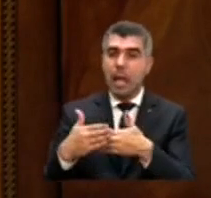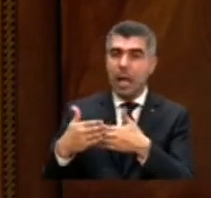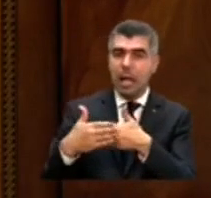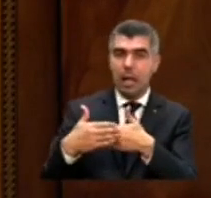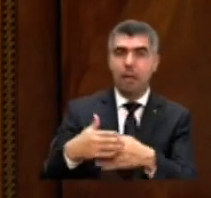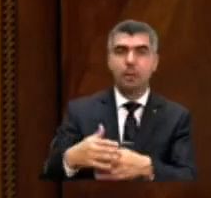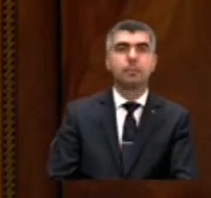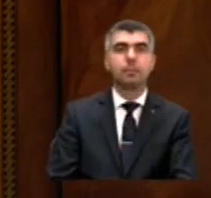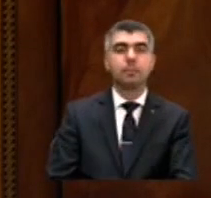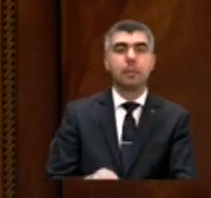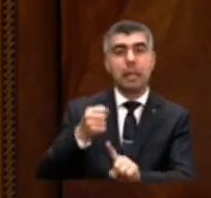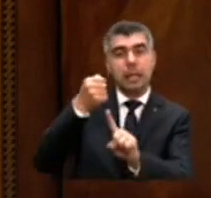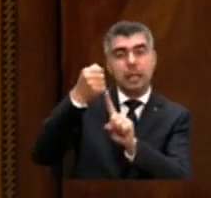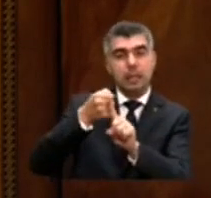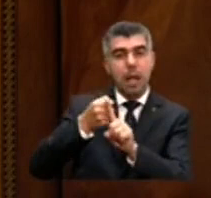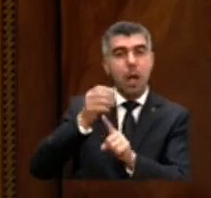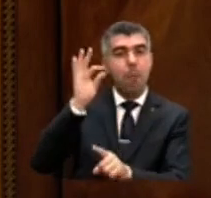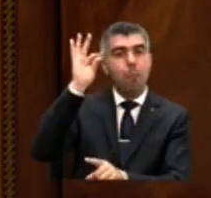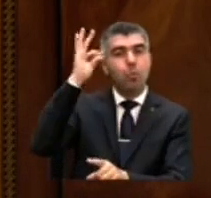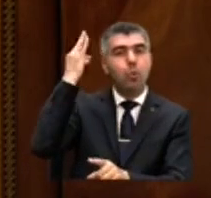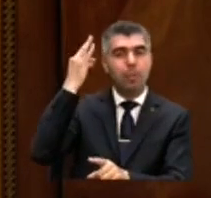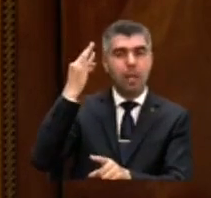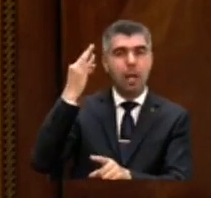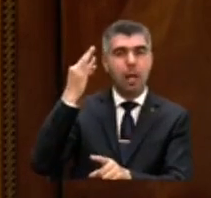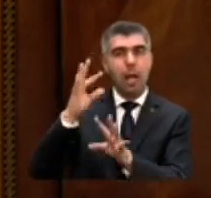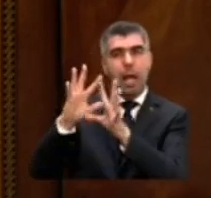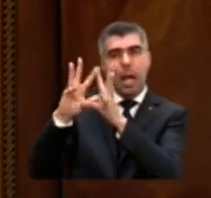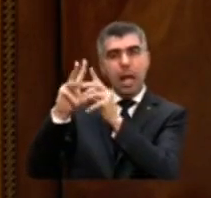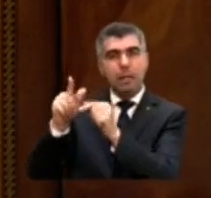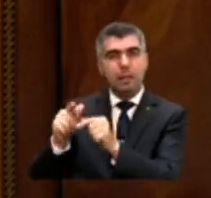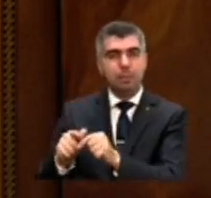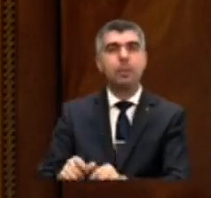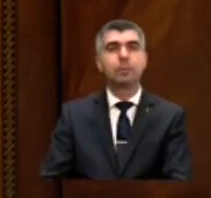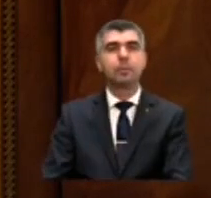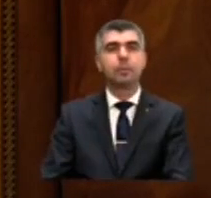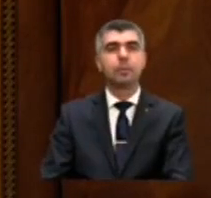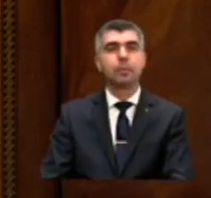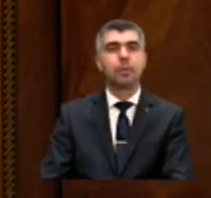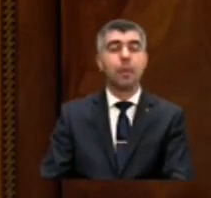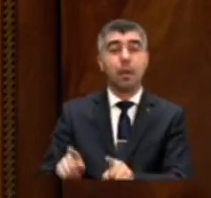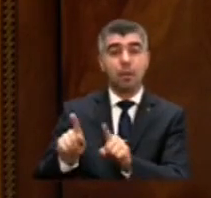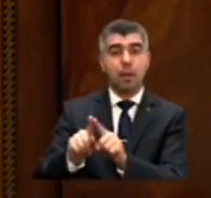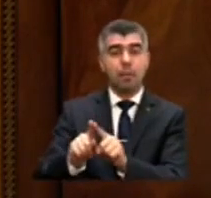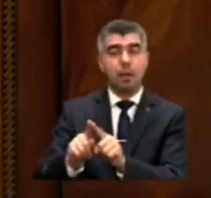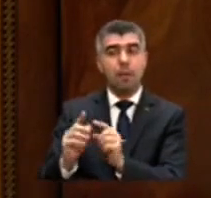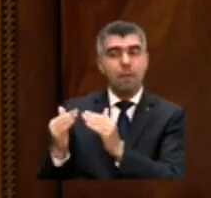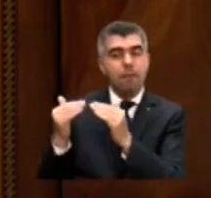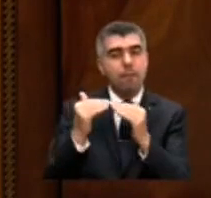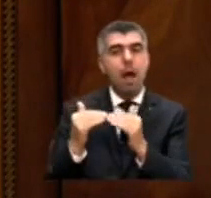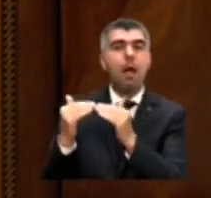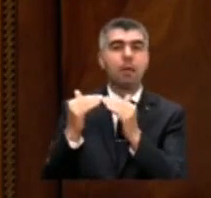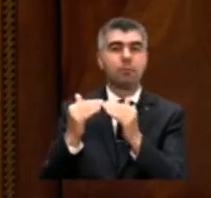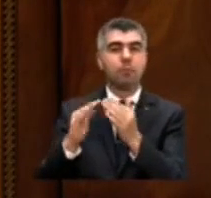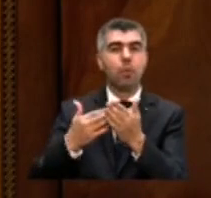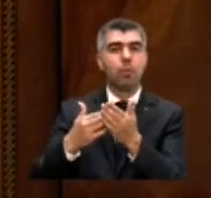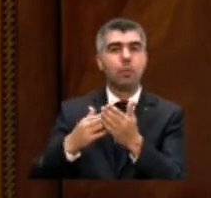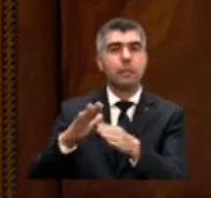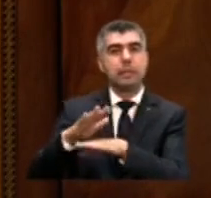إصلاح المندوبية السامية للتخطيط لجعلها آلية للمساعدة على التنسيق الاستراتيجي